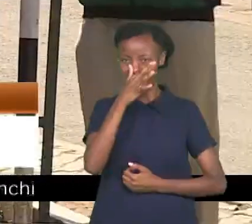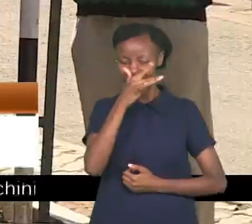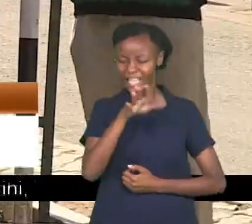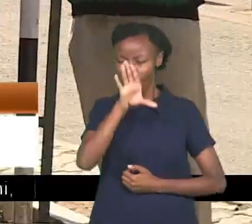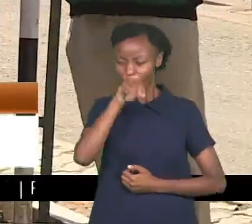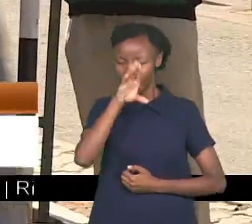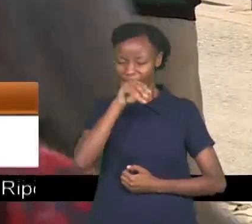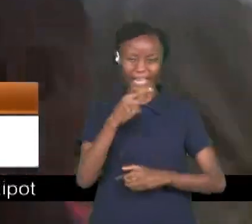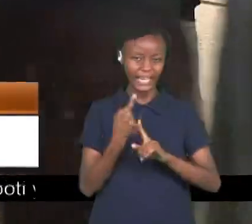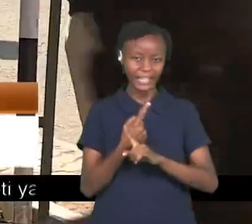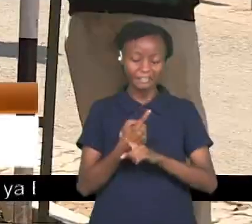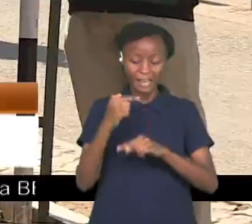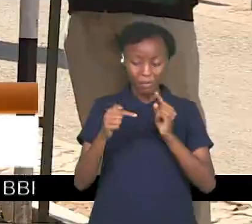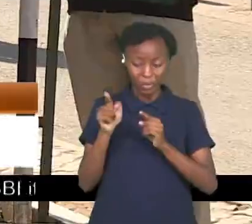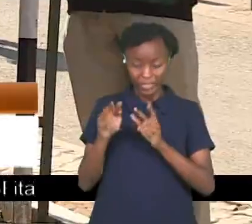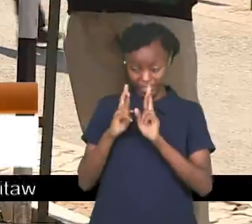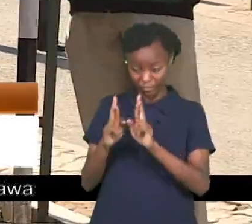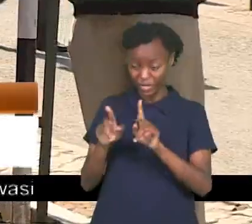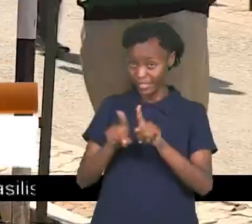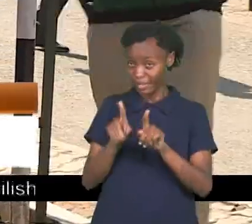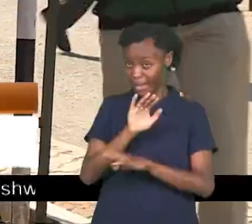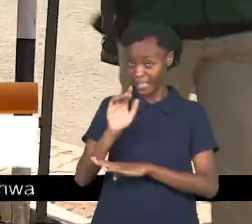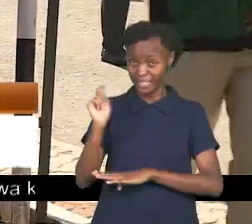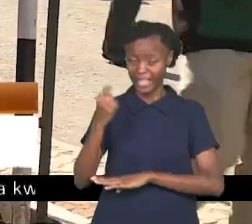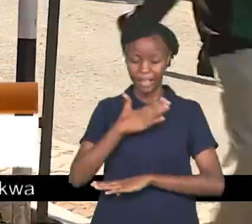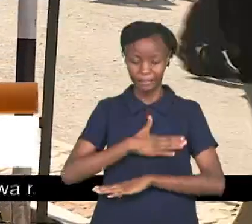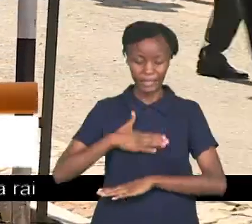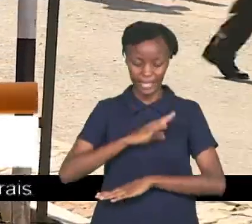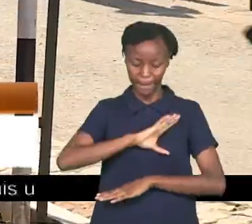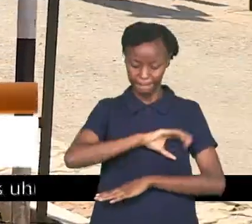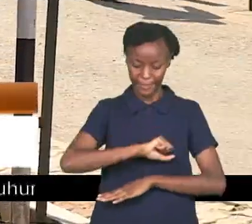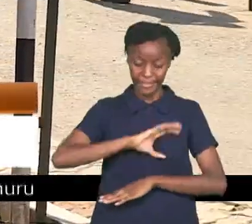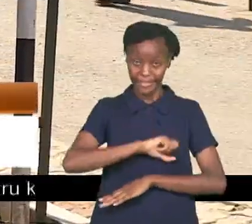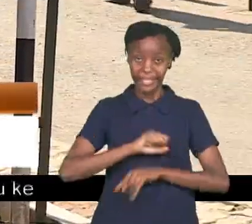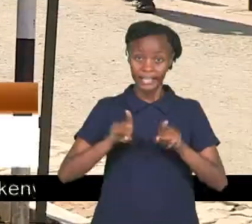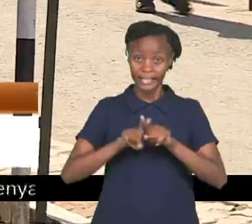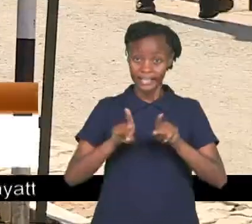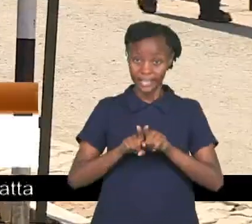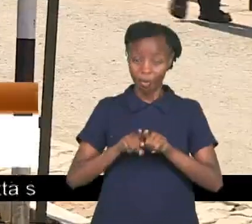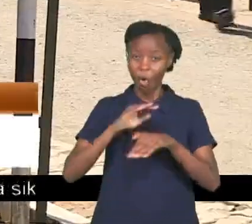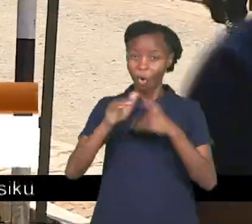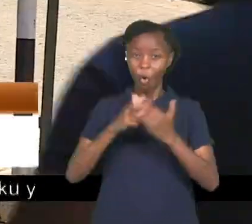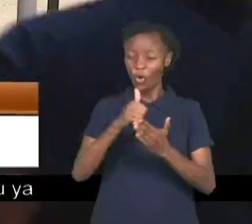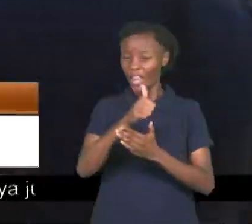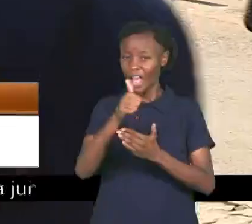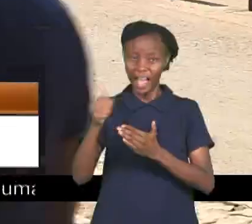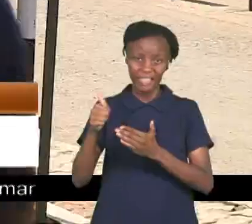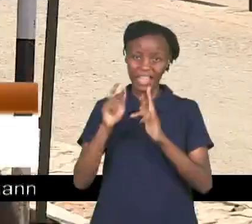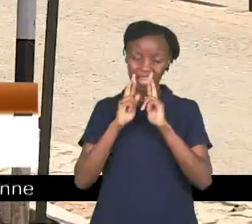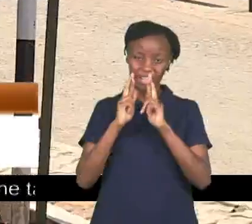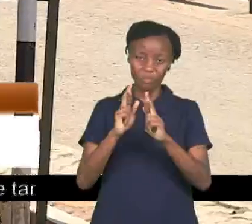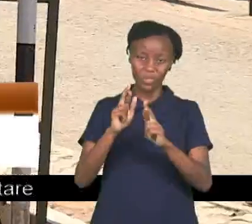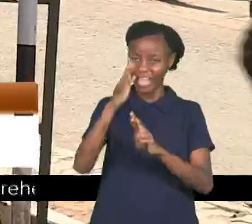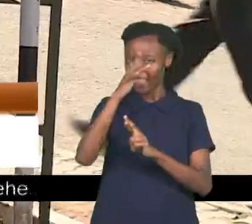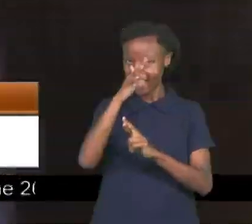zikisambaa kuhusiana na ripoti hiyo, na ameomba Wakenya kuwa na subra na wachukulie ripoti zote ambazo hazijatoka kwa tume hiyo kama porojo